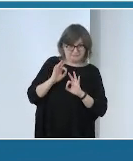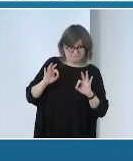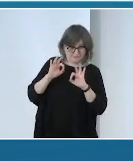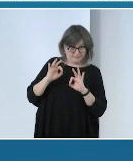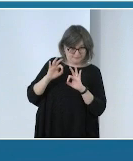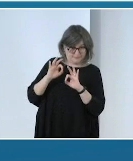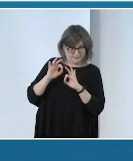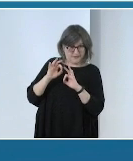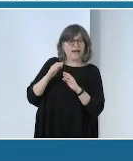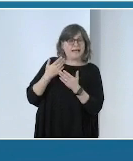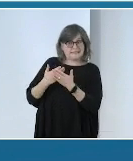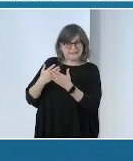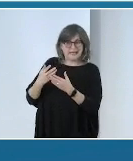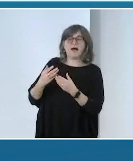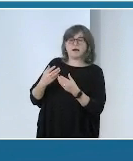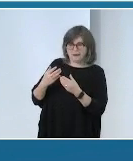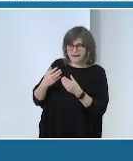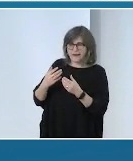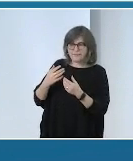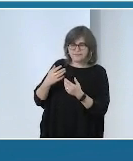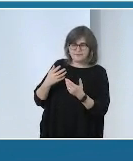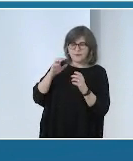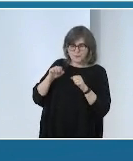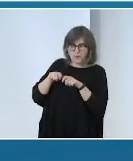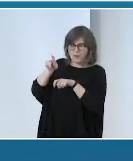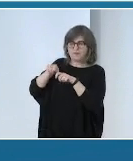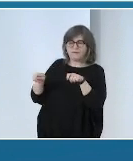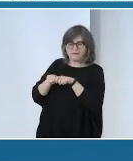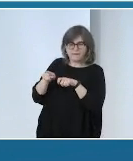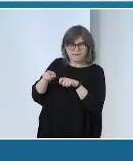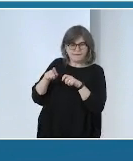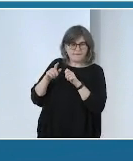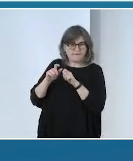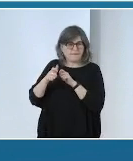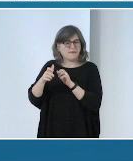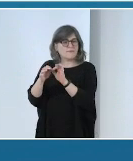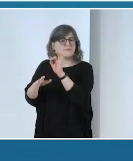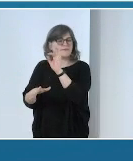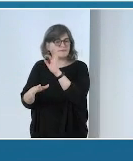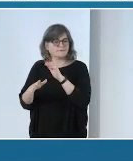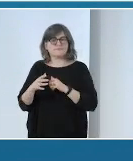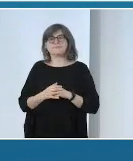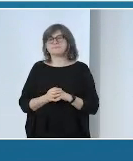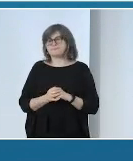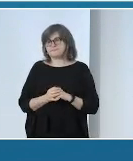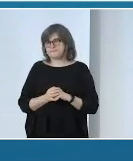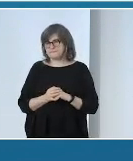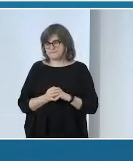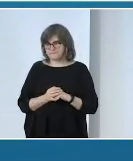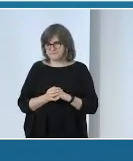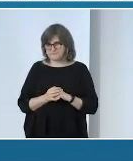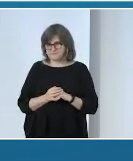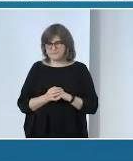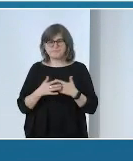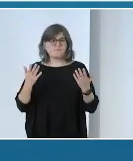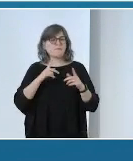de voir quelles sont les influences du système vestibulaire. Voilà. C'est pas, mais effectivement, après, dans la